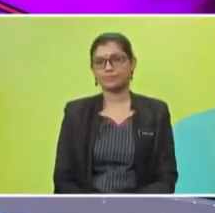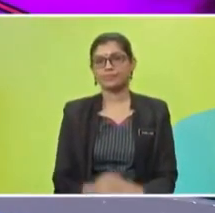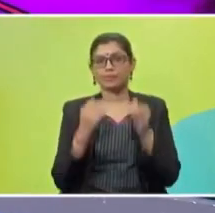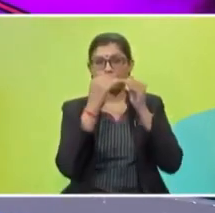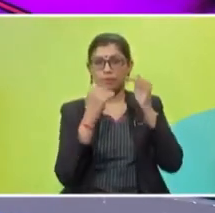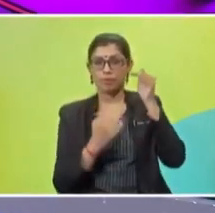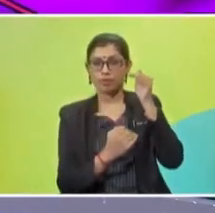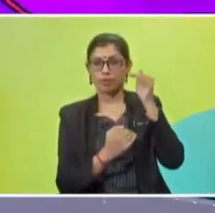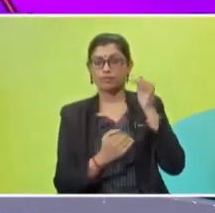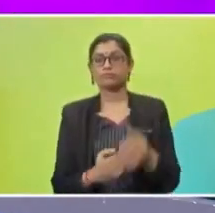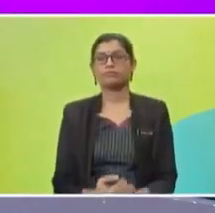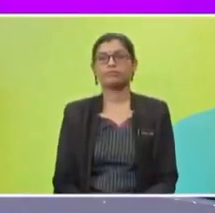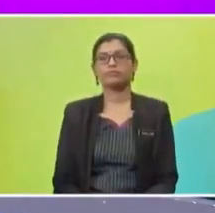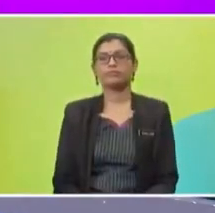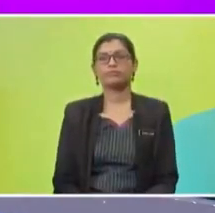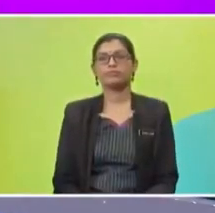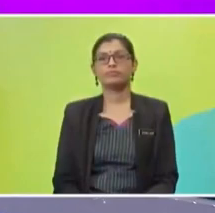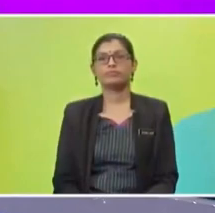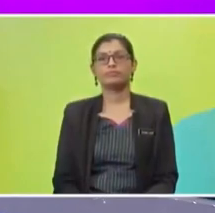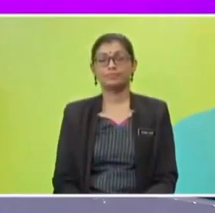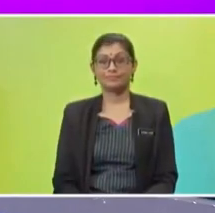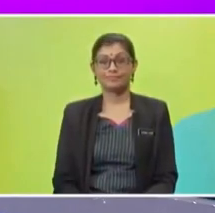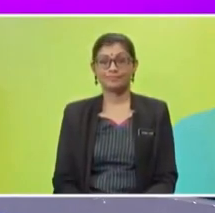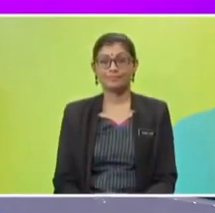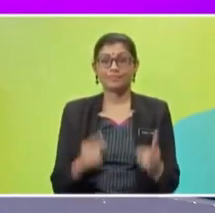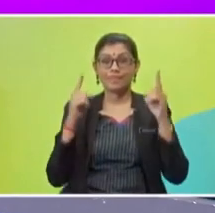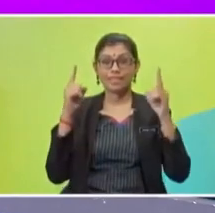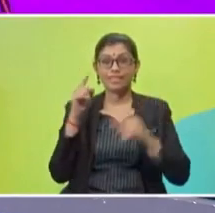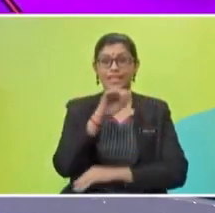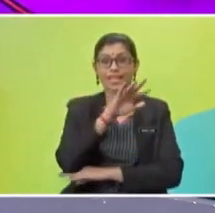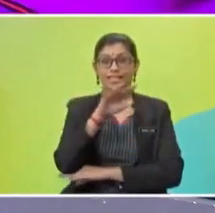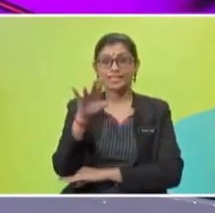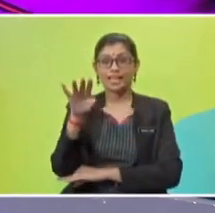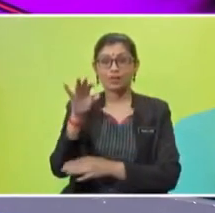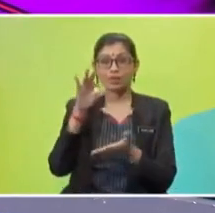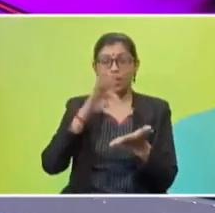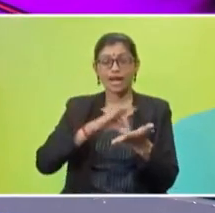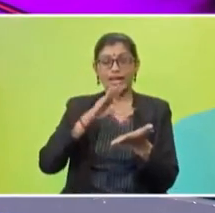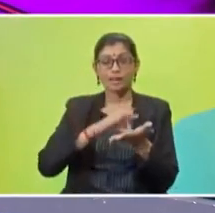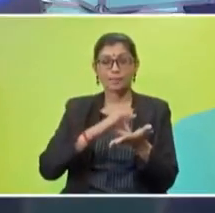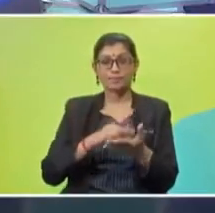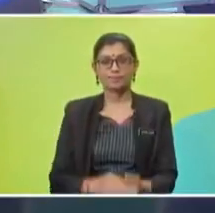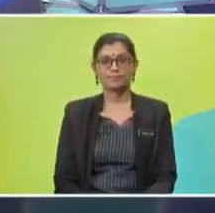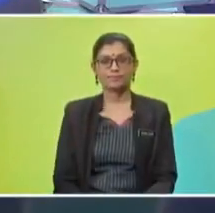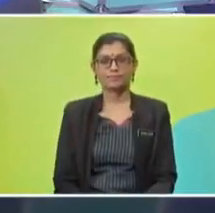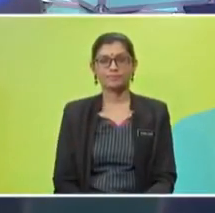Desya me oke efek nyanyi2 ayam Oke